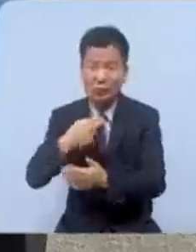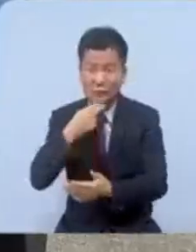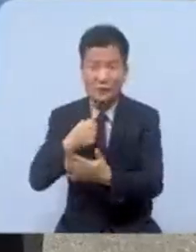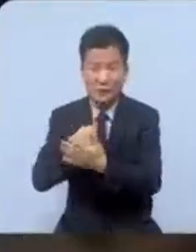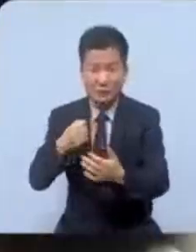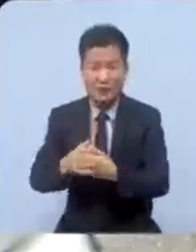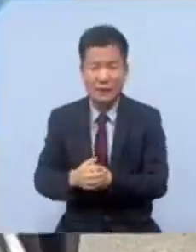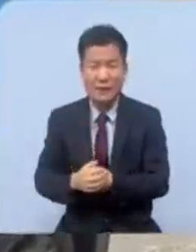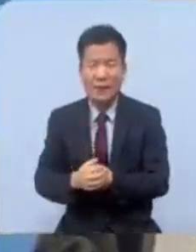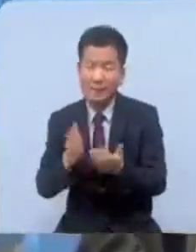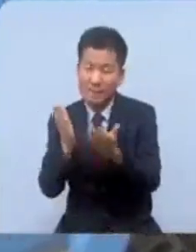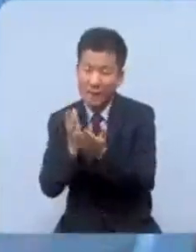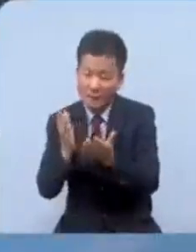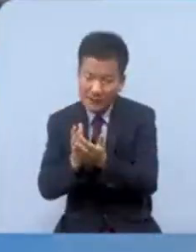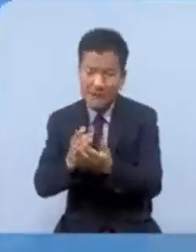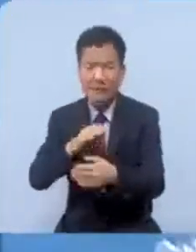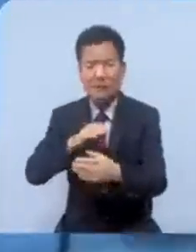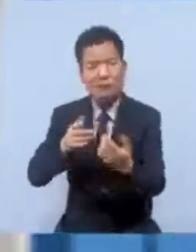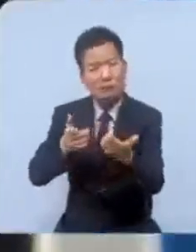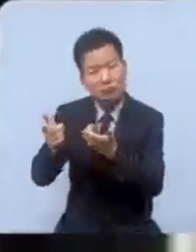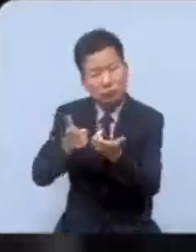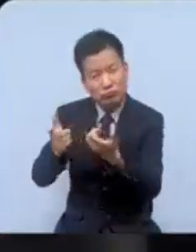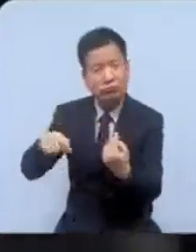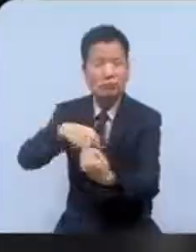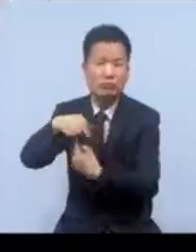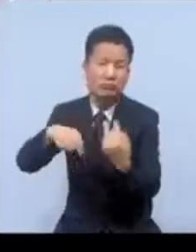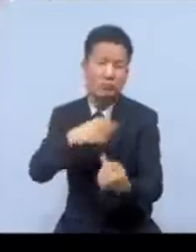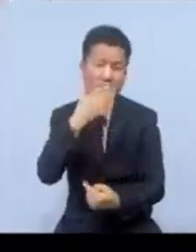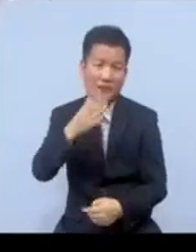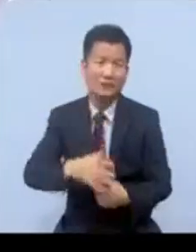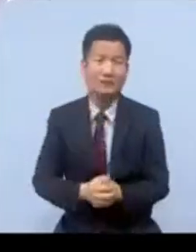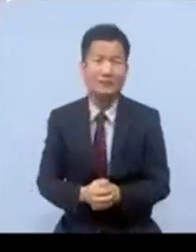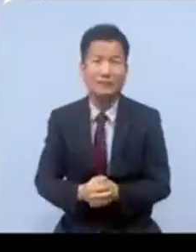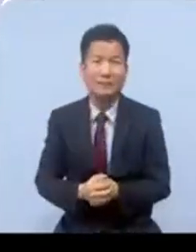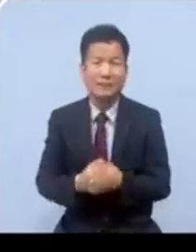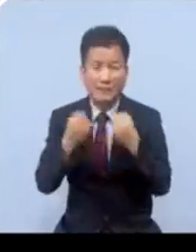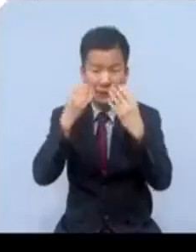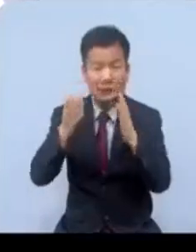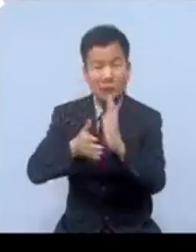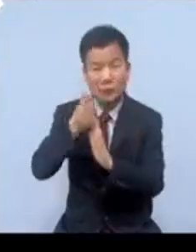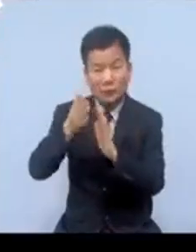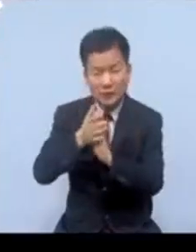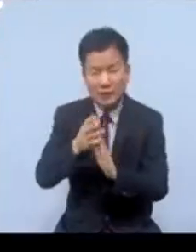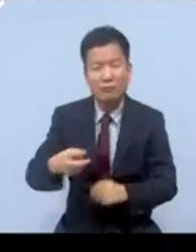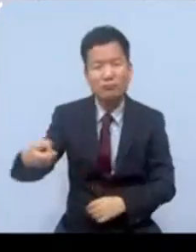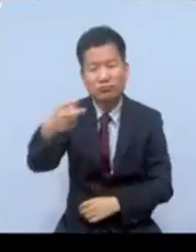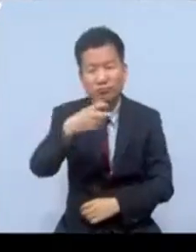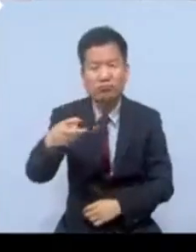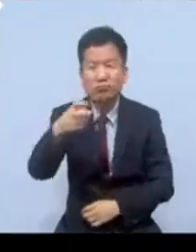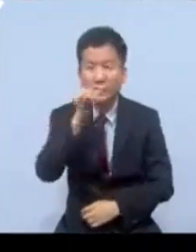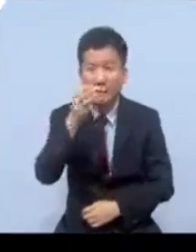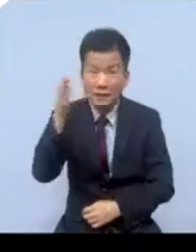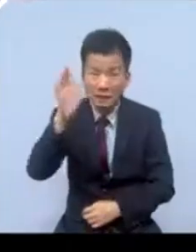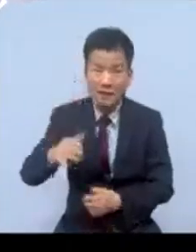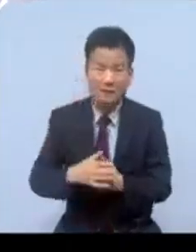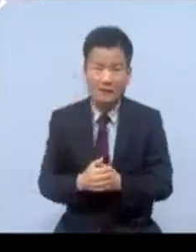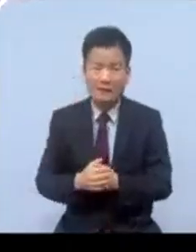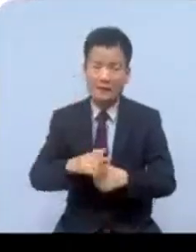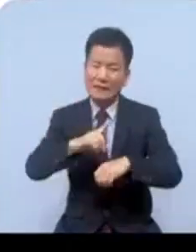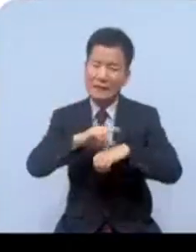보니 수요에 맞는 탄력적인 운영이 가능합니다. 혁신도시 내 그 순환 버스가 있지만